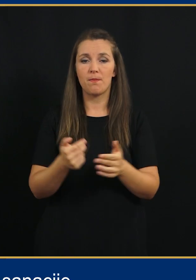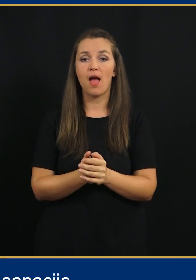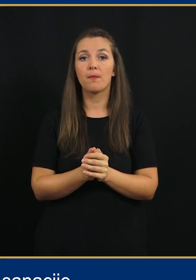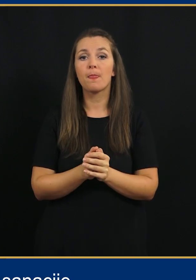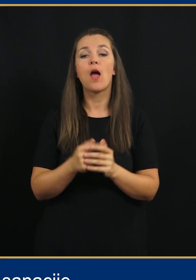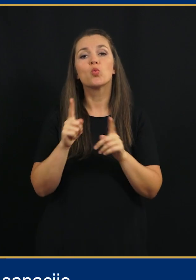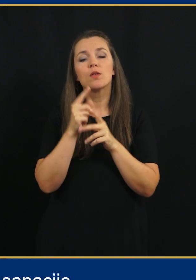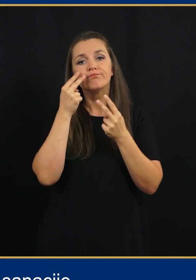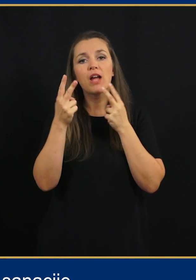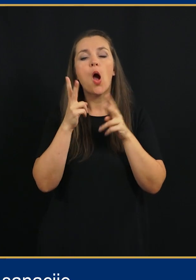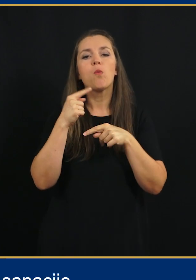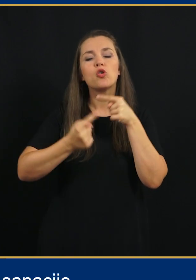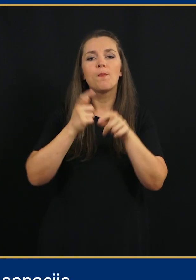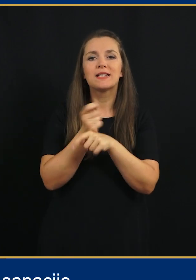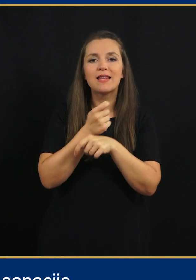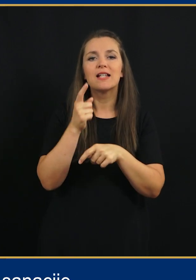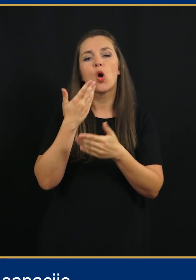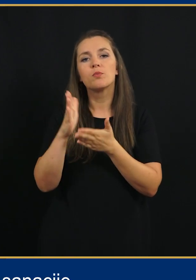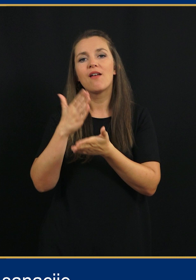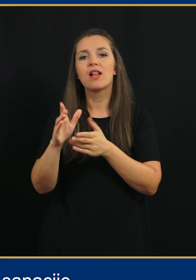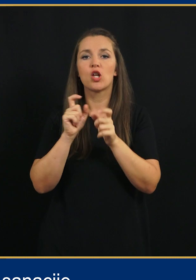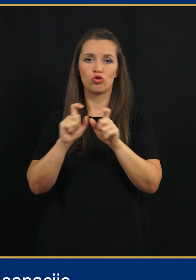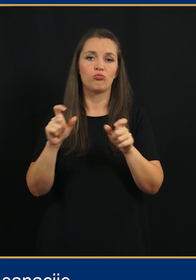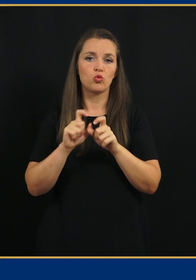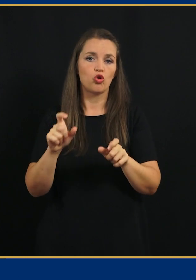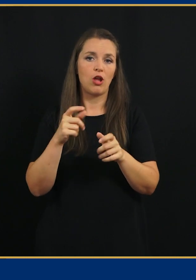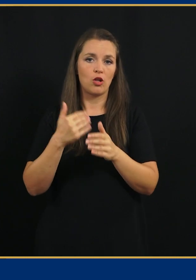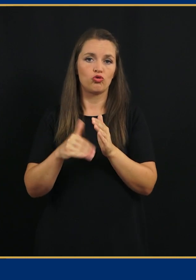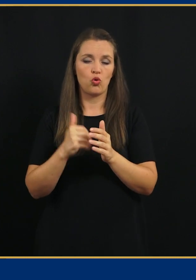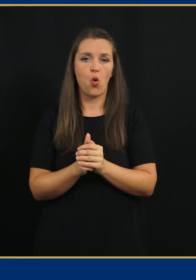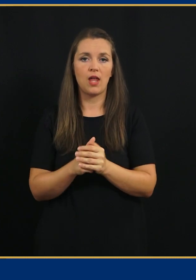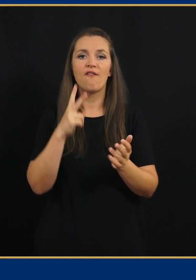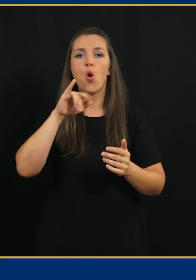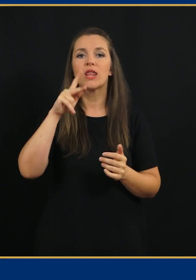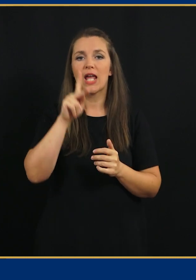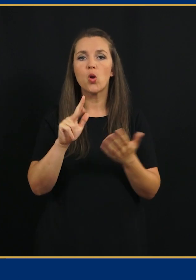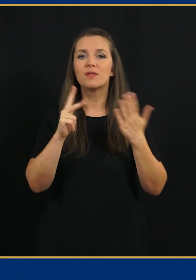Seznanila se je tudi s postopki sanacije in odpravljanja povzročene škode. Vojnik,